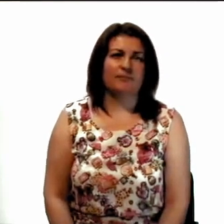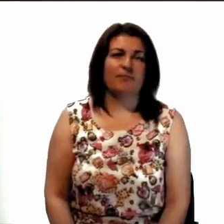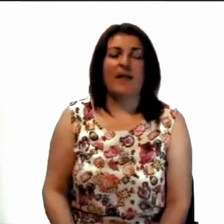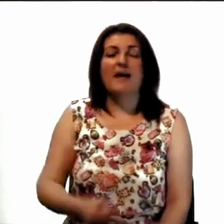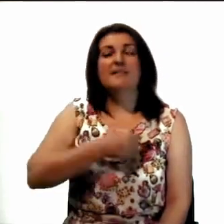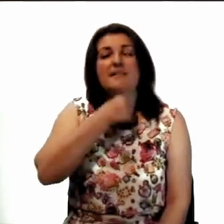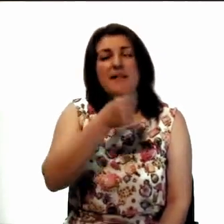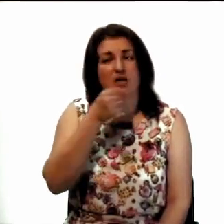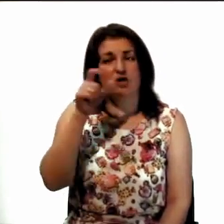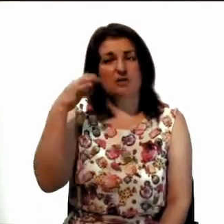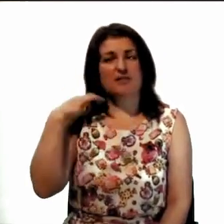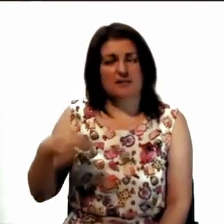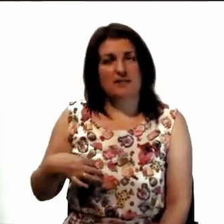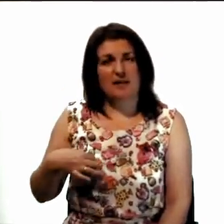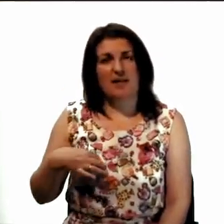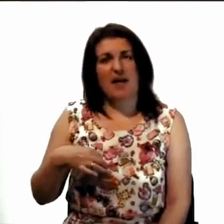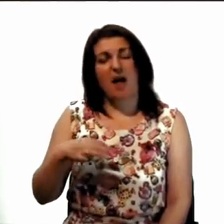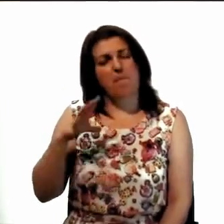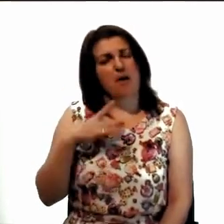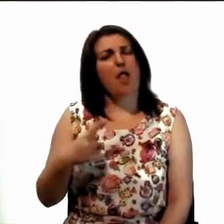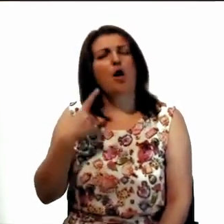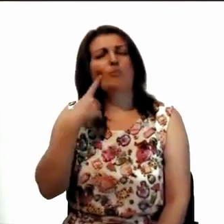старший сын был обижен.